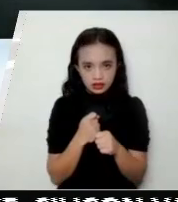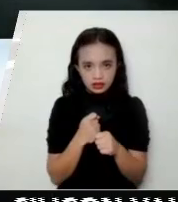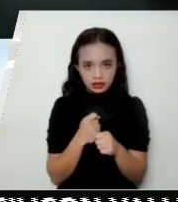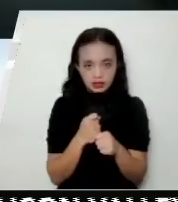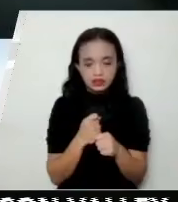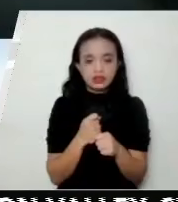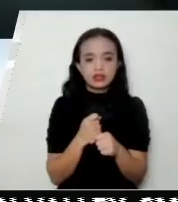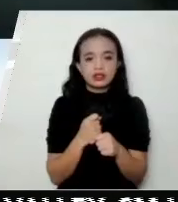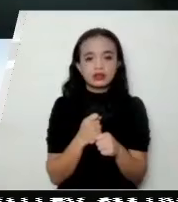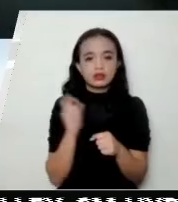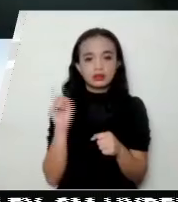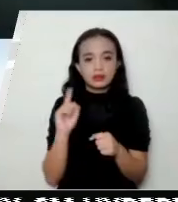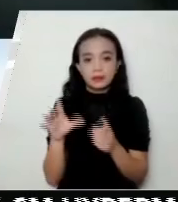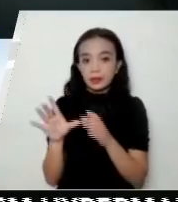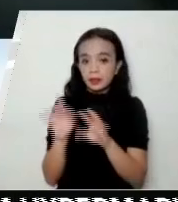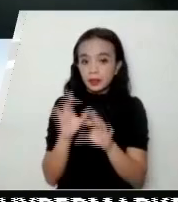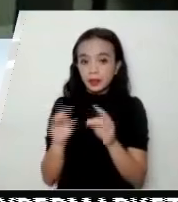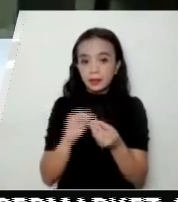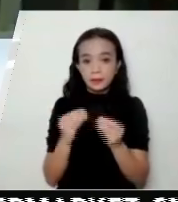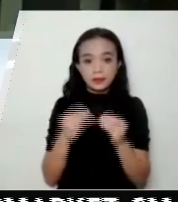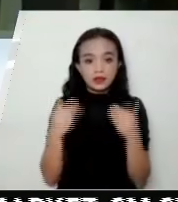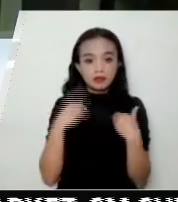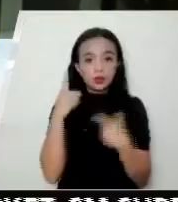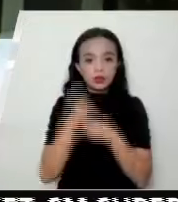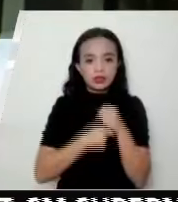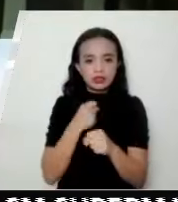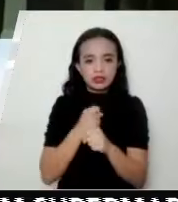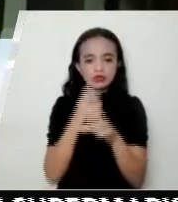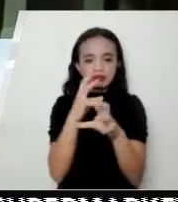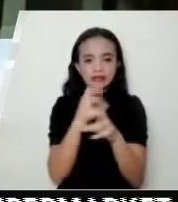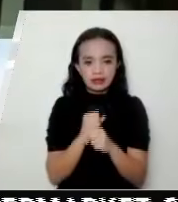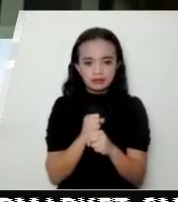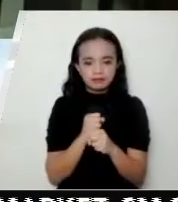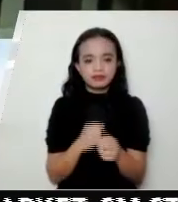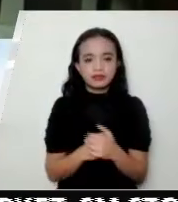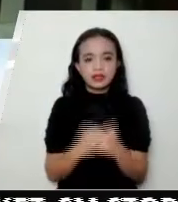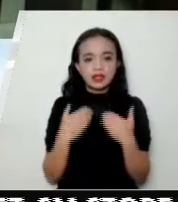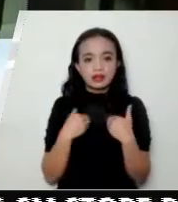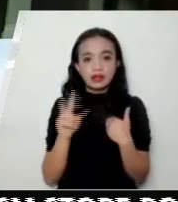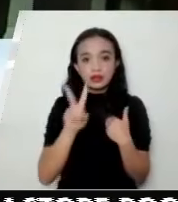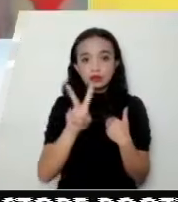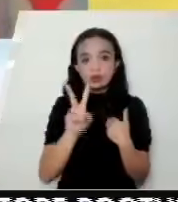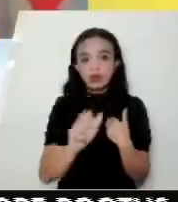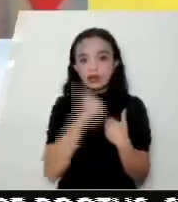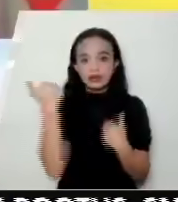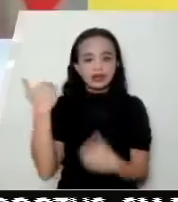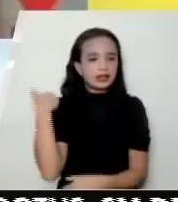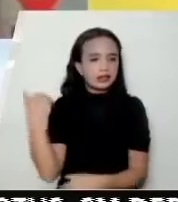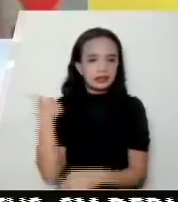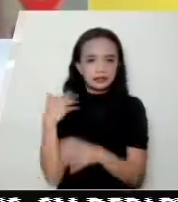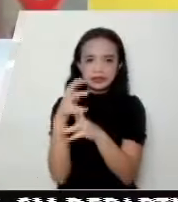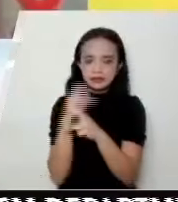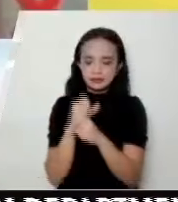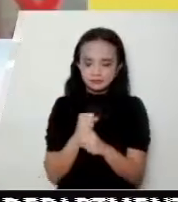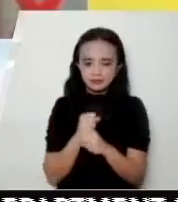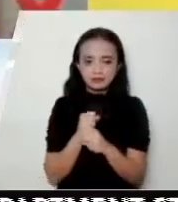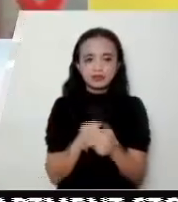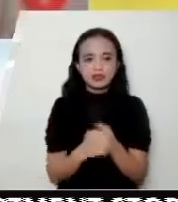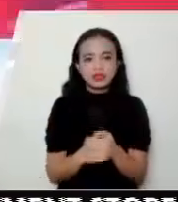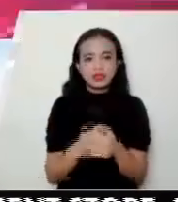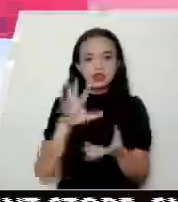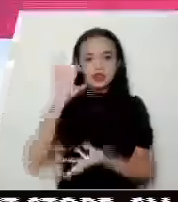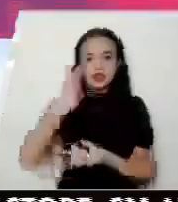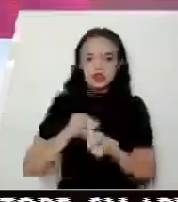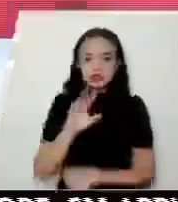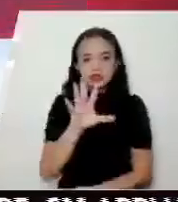winning number niya, meron siyang 1 year to claim. Sa ngayon, may dalawa pang pakabog na hindi pa napapanalunan. Aabot sa 505